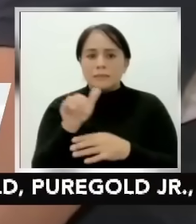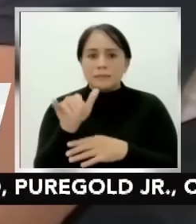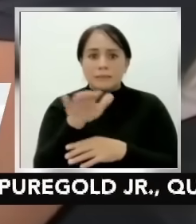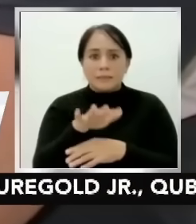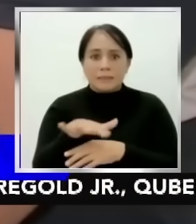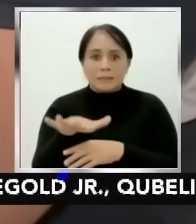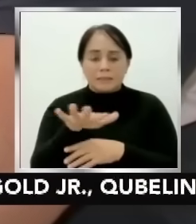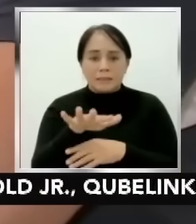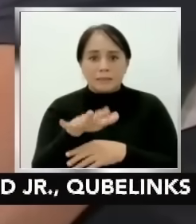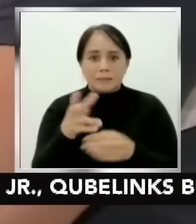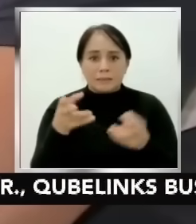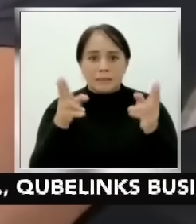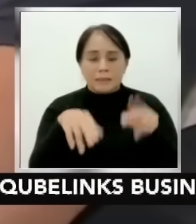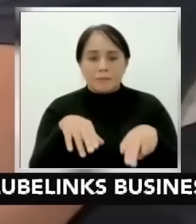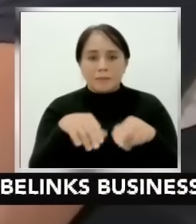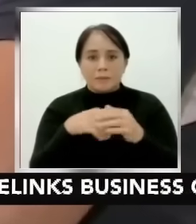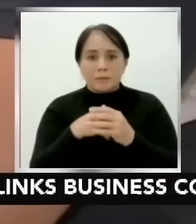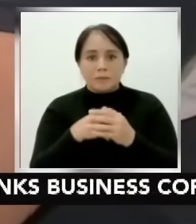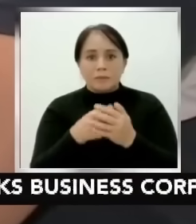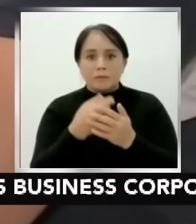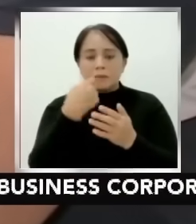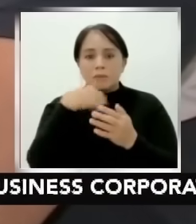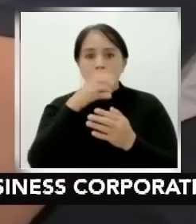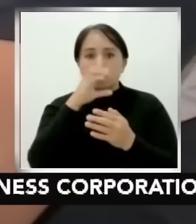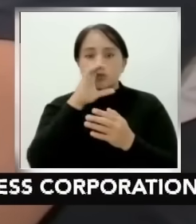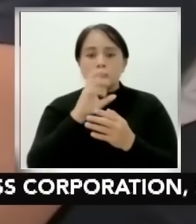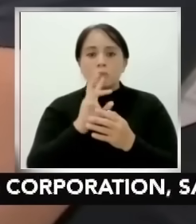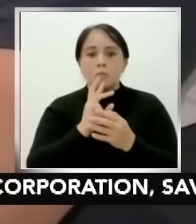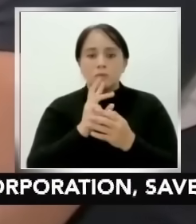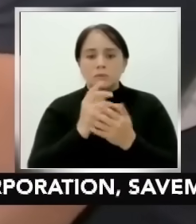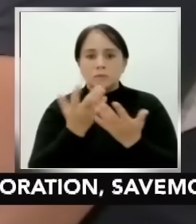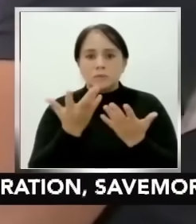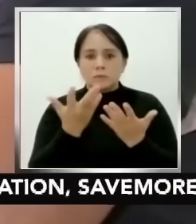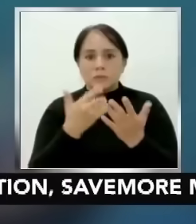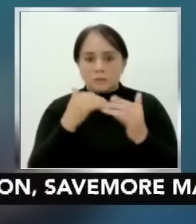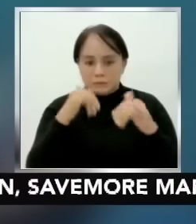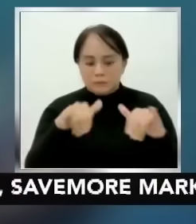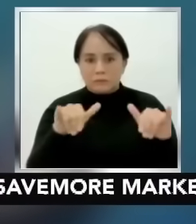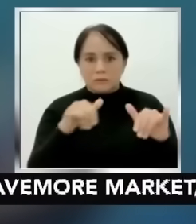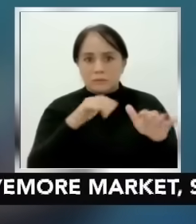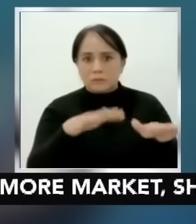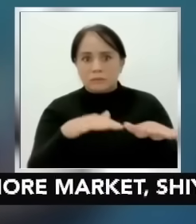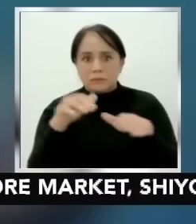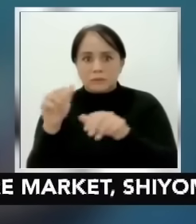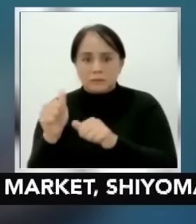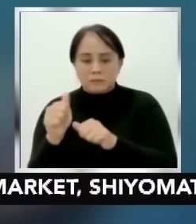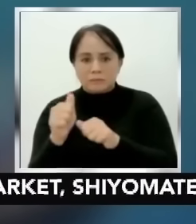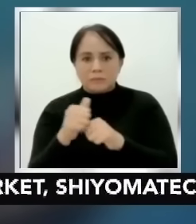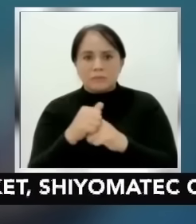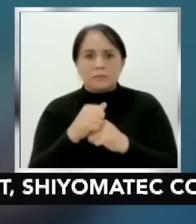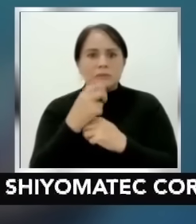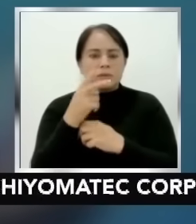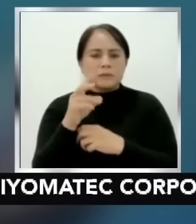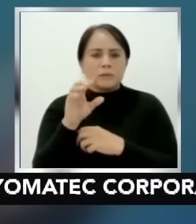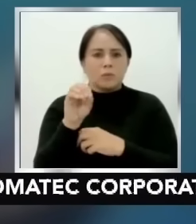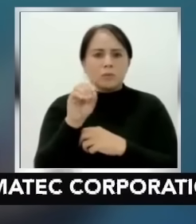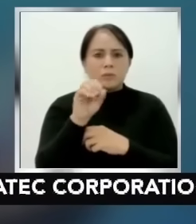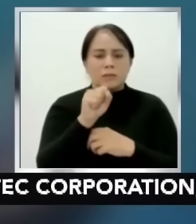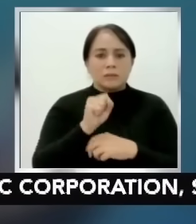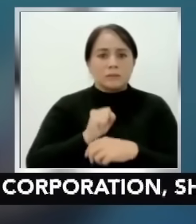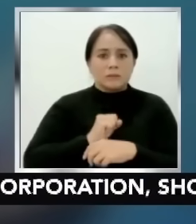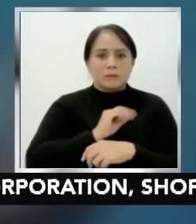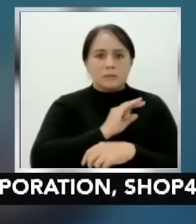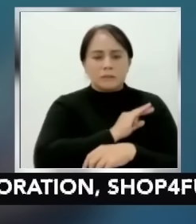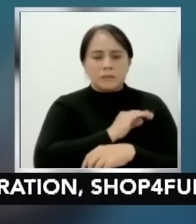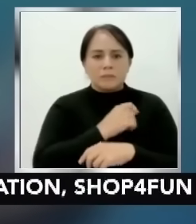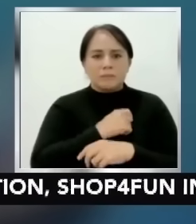yung pag-inom ng tubig. Yes. Hindi na po siya lumayo sa lugar niyang yan. Hindi na kinatayuan po niya. Makikita rin ang OTS personnel na tinatakpan ang